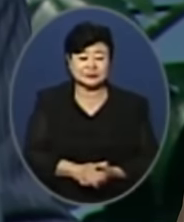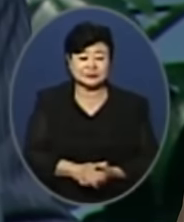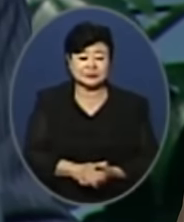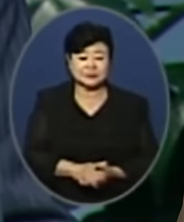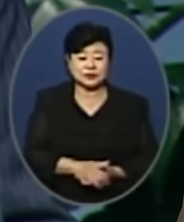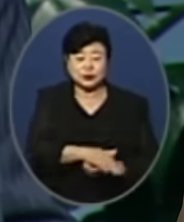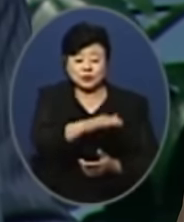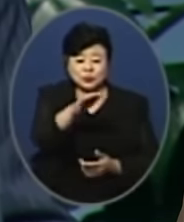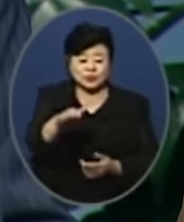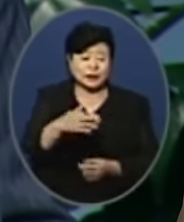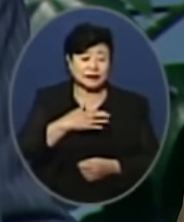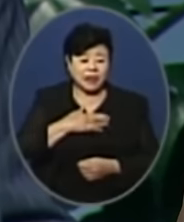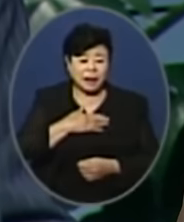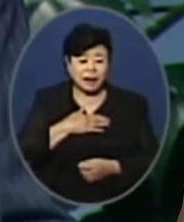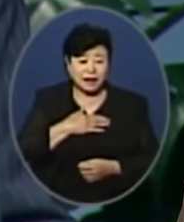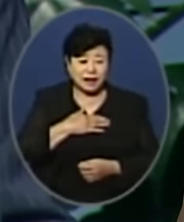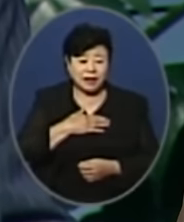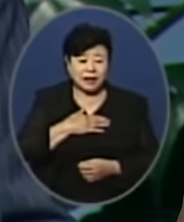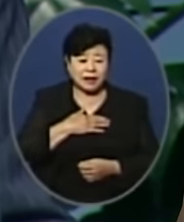우리가 내가